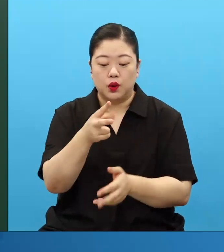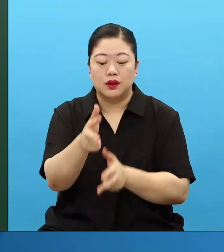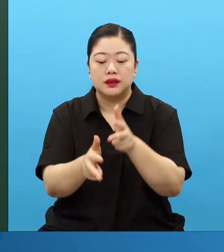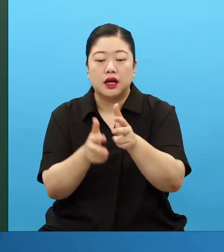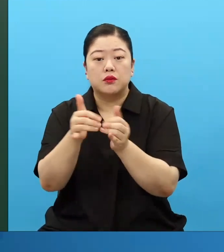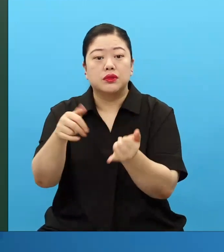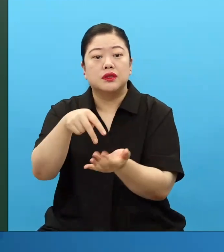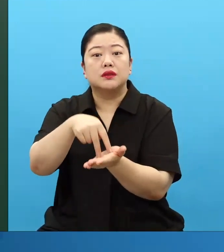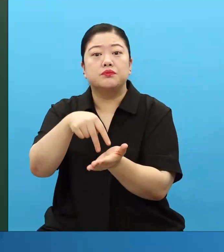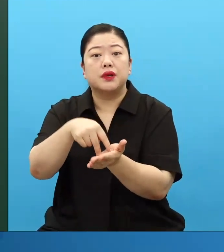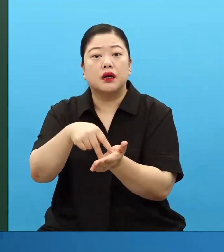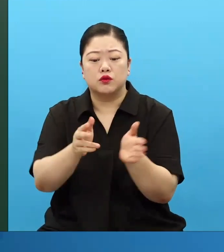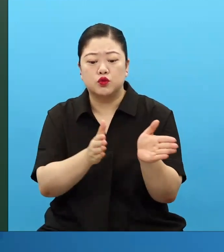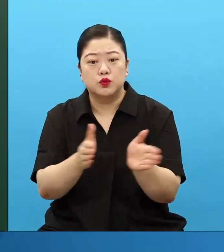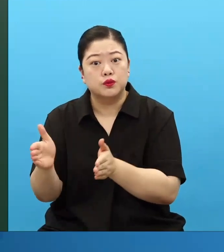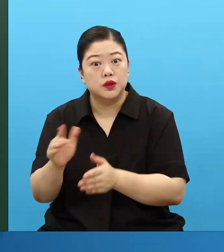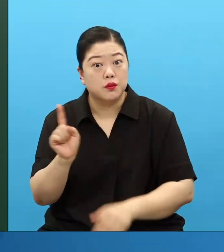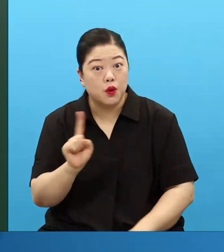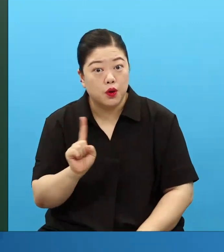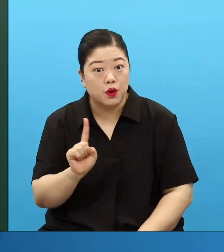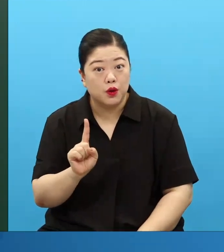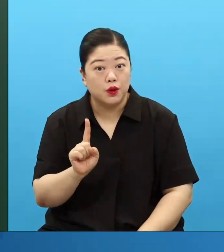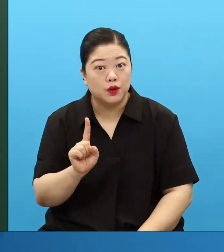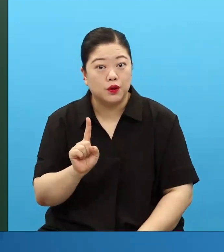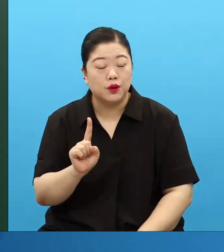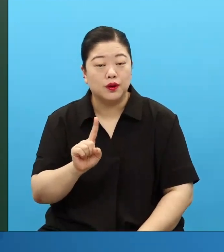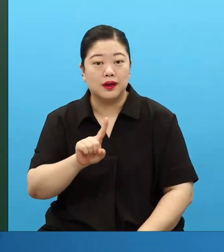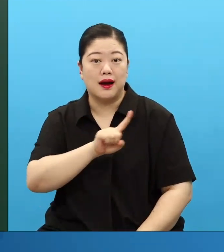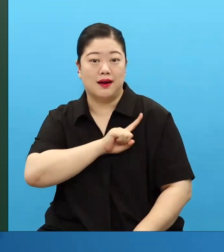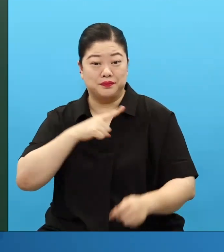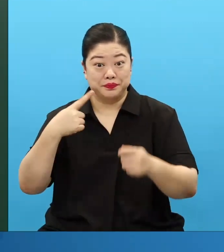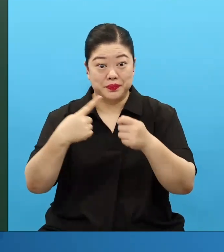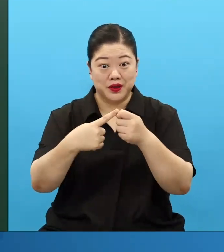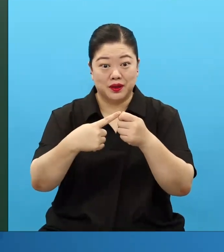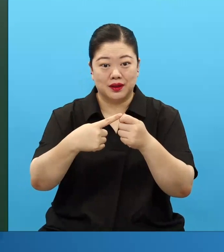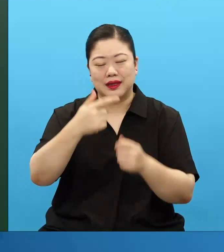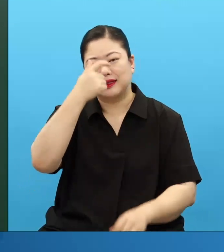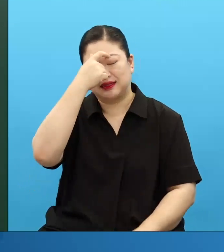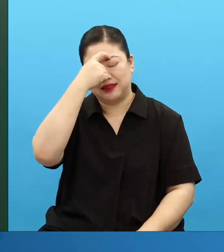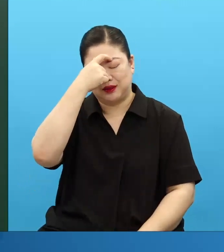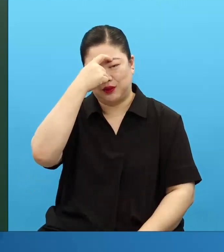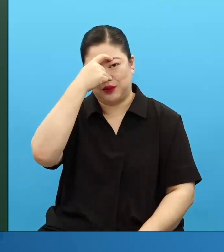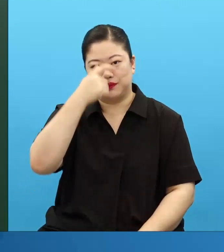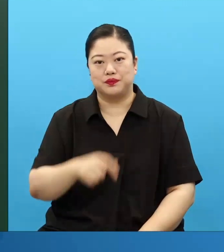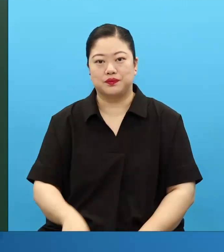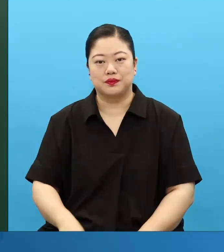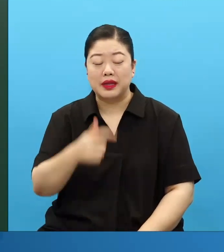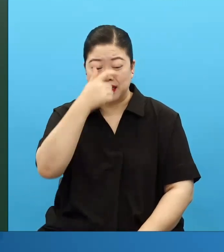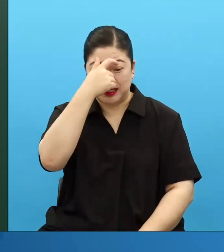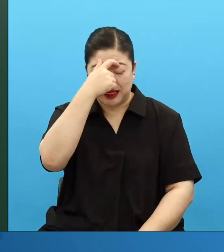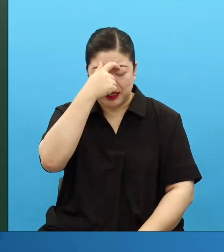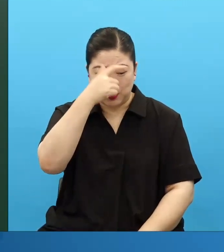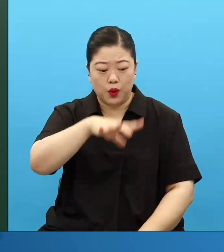목사님과 예배를 준비하며 돕는 모든 손길 위에 성령 하나님의 큰 복을 내려주세요.